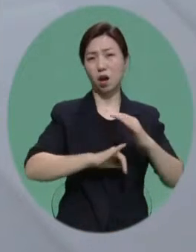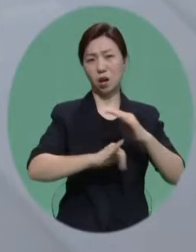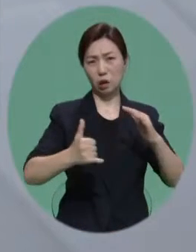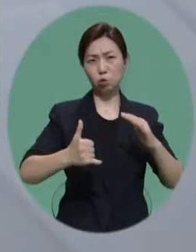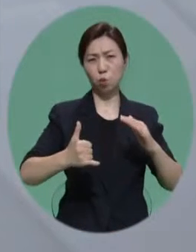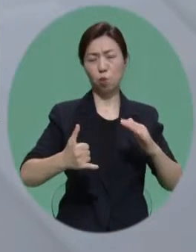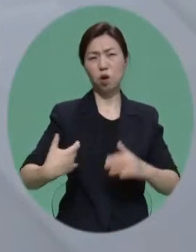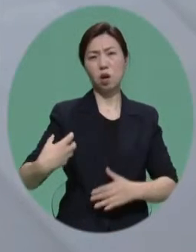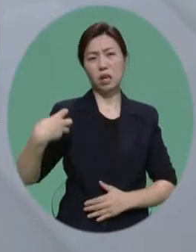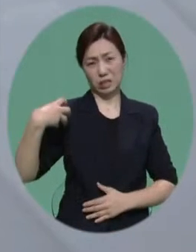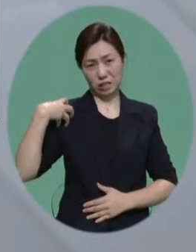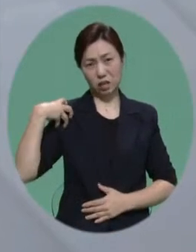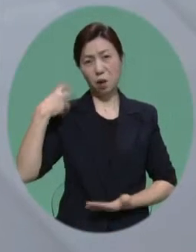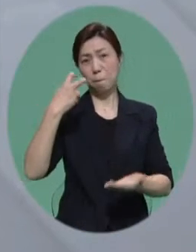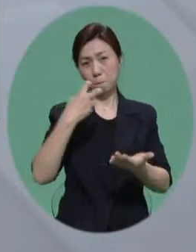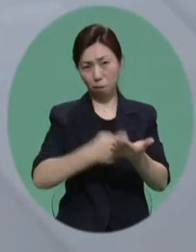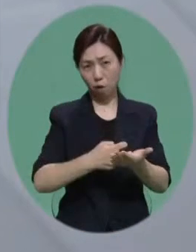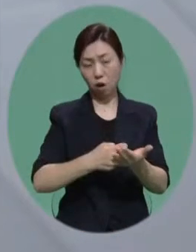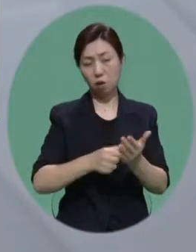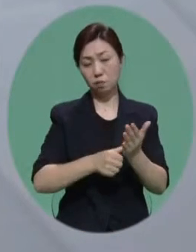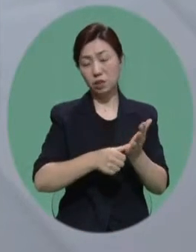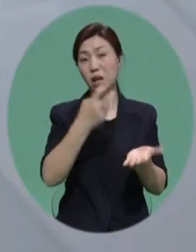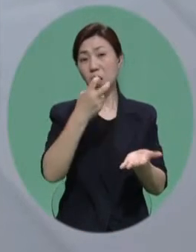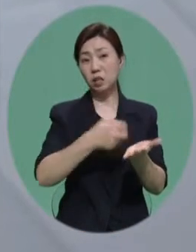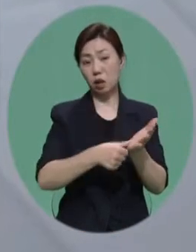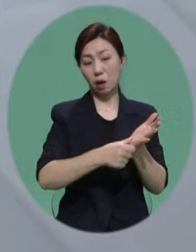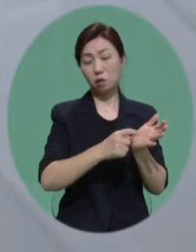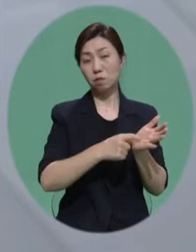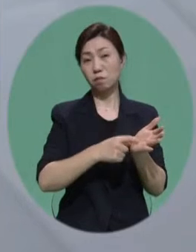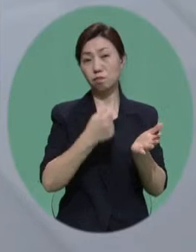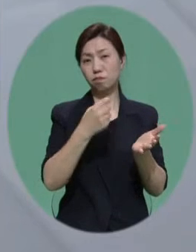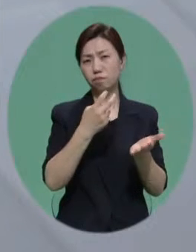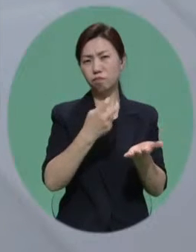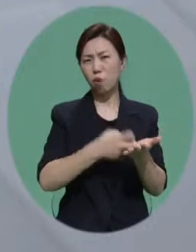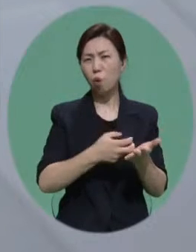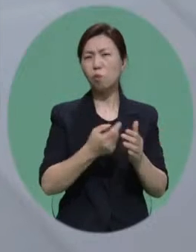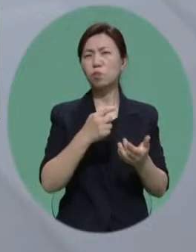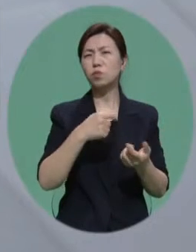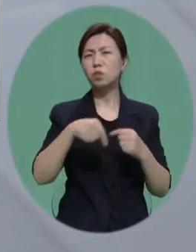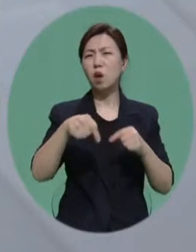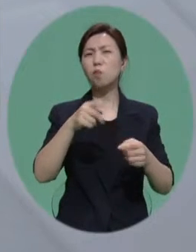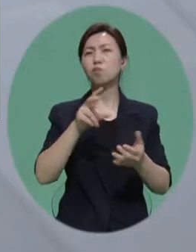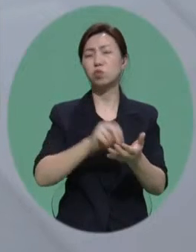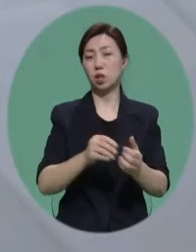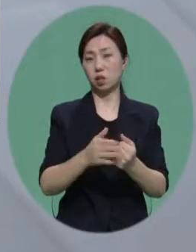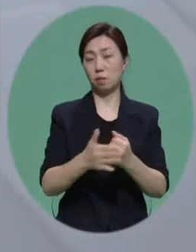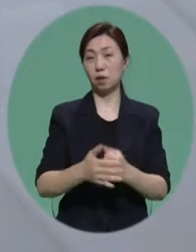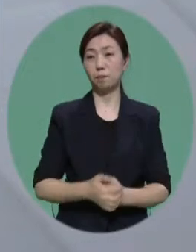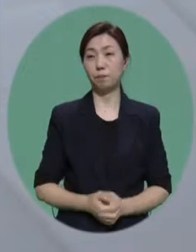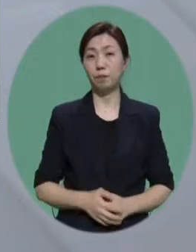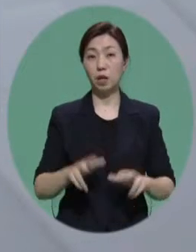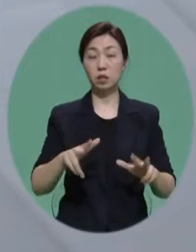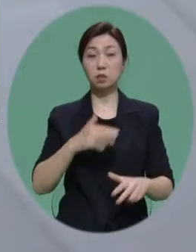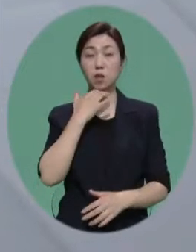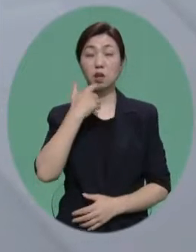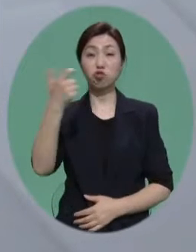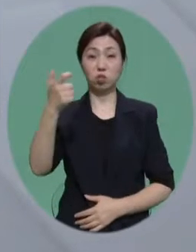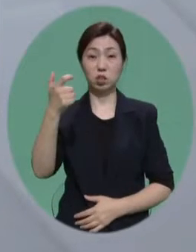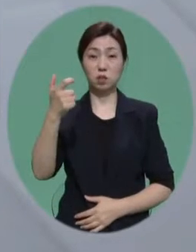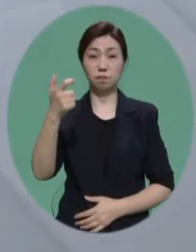때문이었습니다 즉 지금 현재 그 60세 된 그 아주머니께서